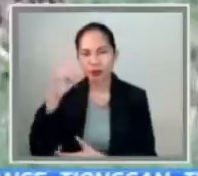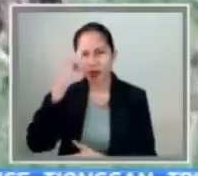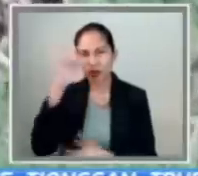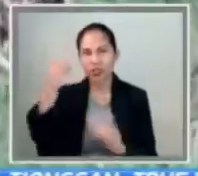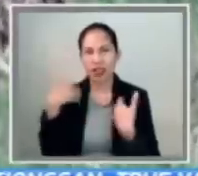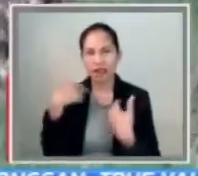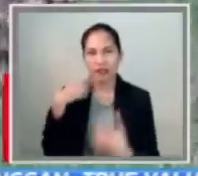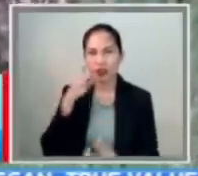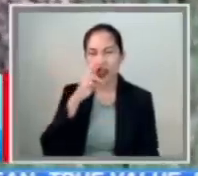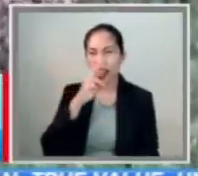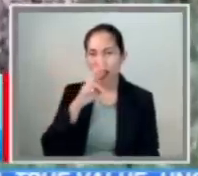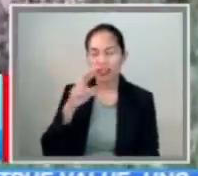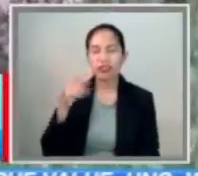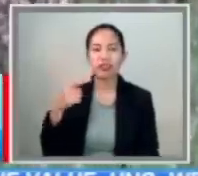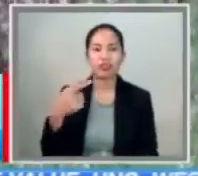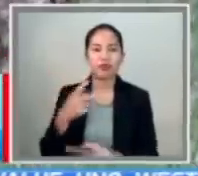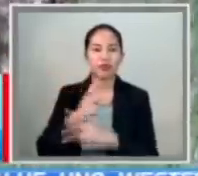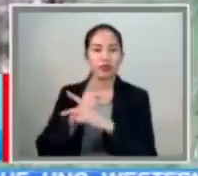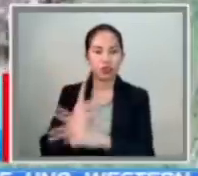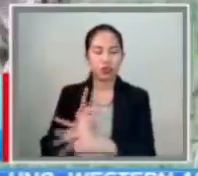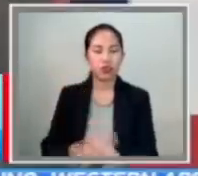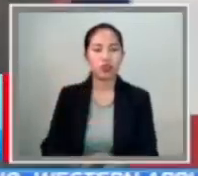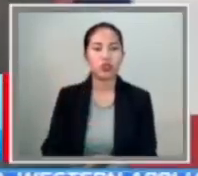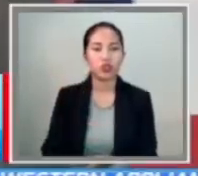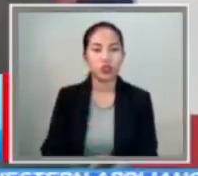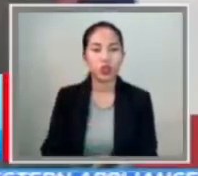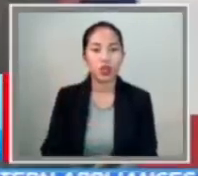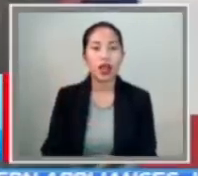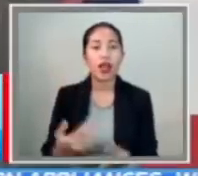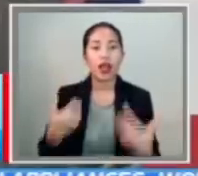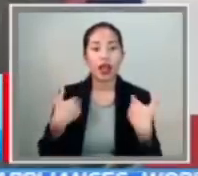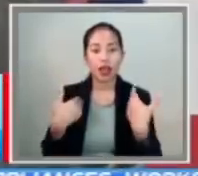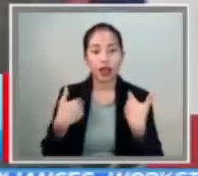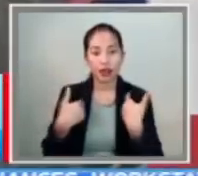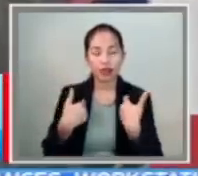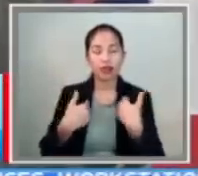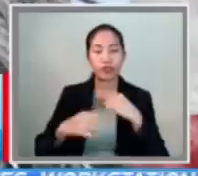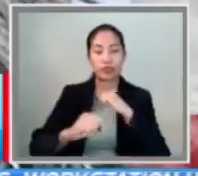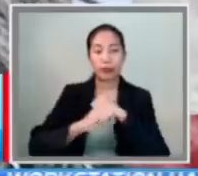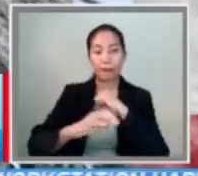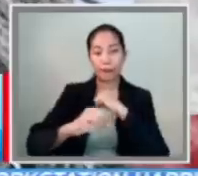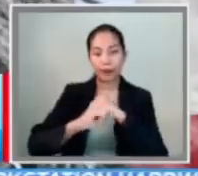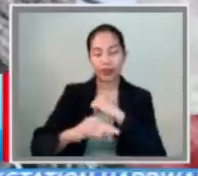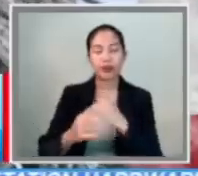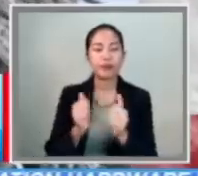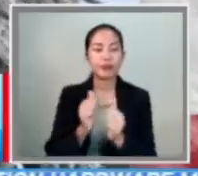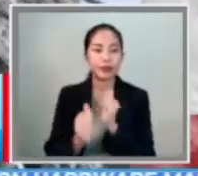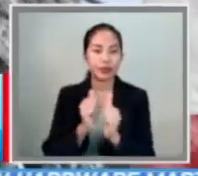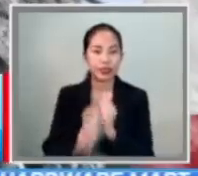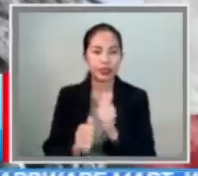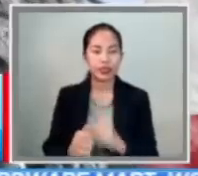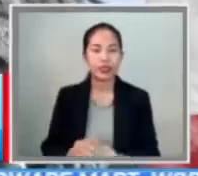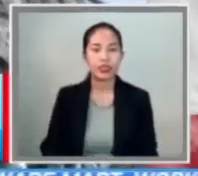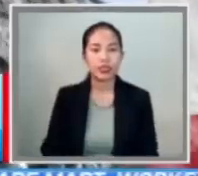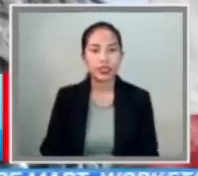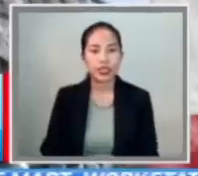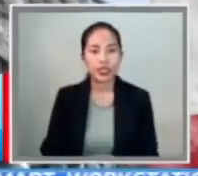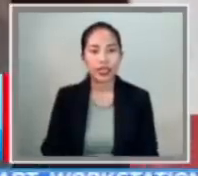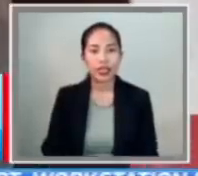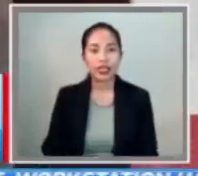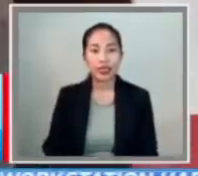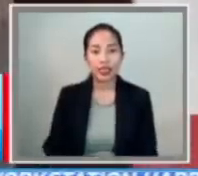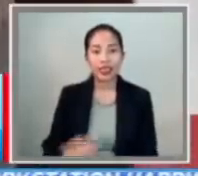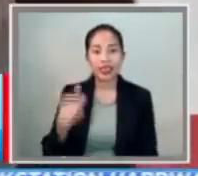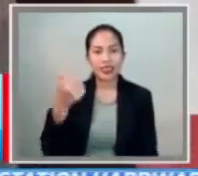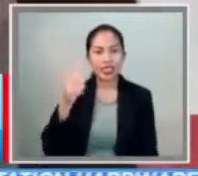Yan ang Buntot ni Daga, Bigas Mo Campaign. Papalitan ng gobyerno ng isang kilong bigas ang bawat 10 buntot ng daga na dadalhin